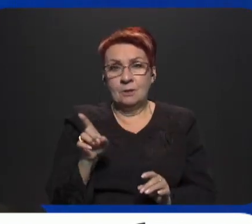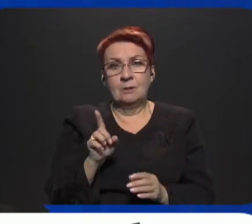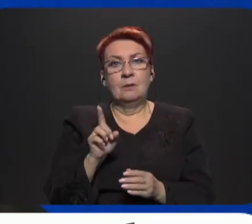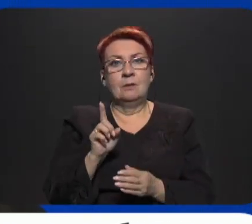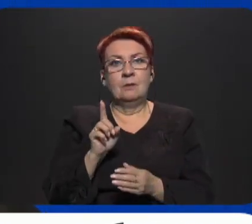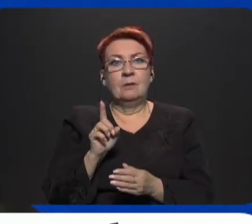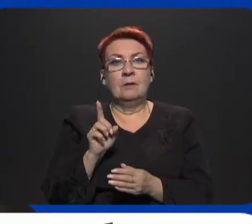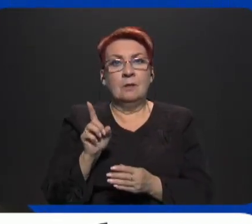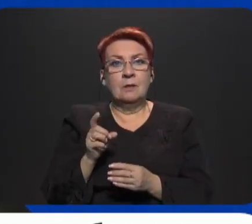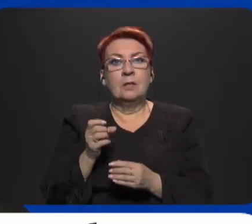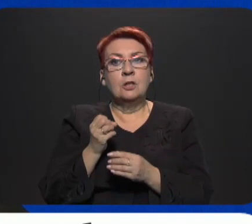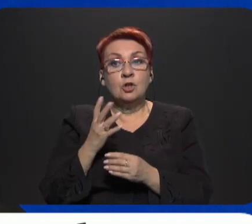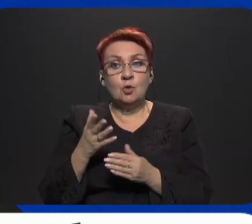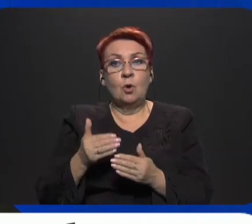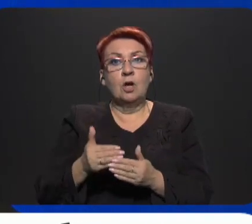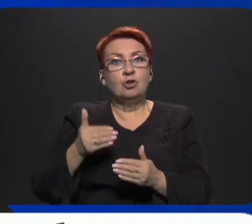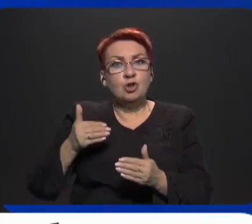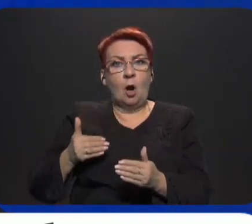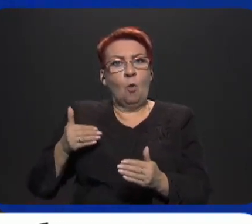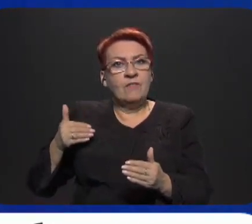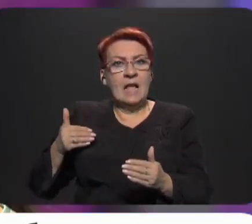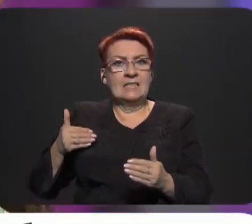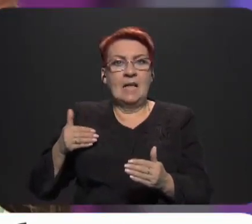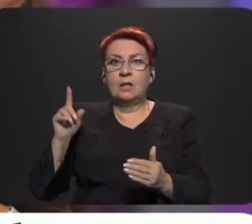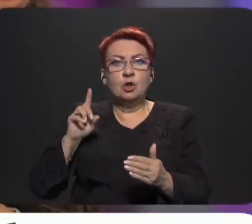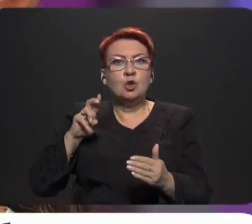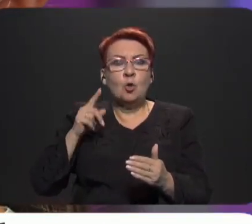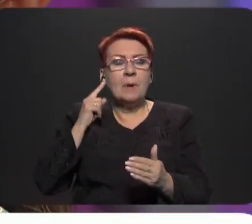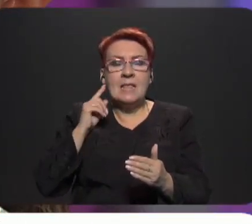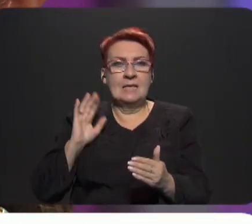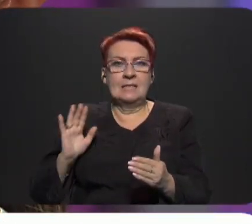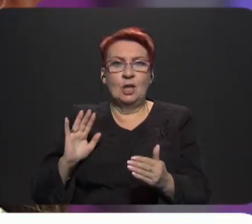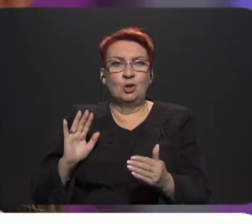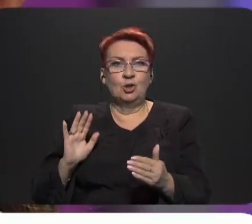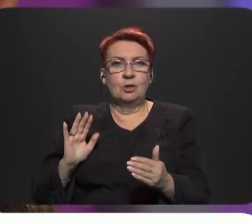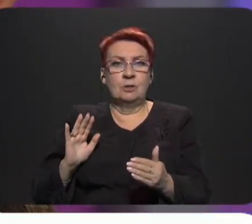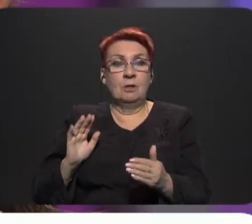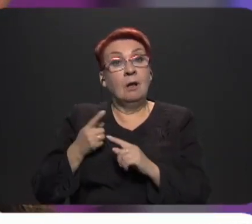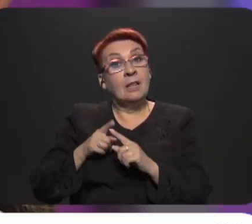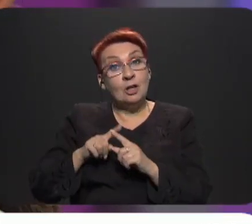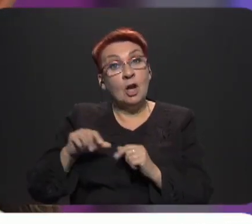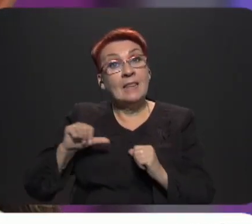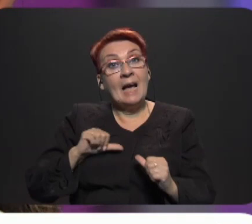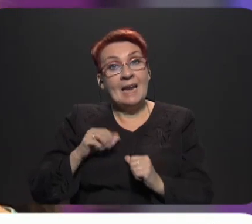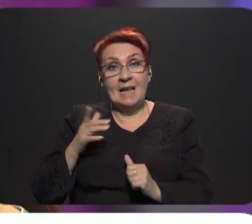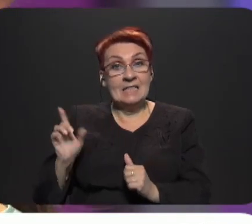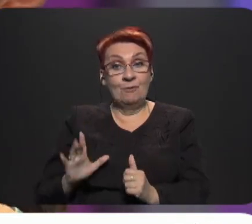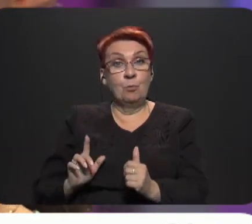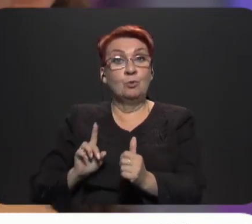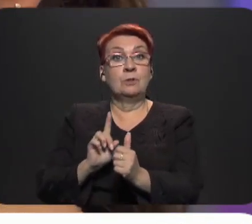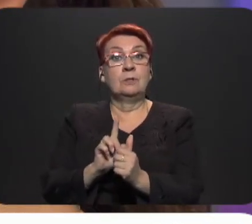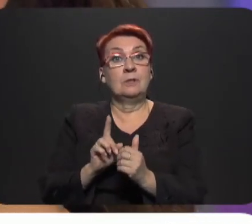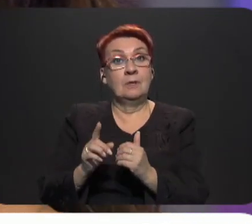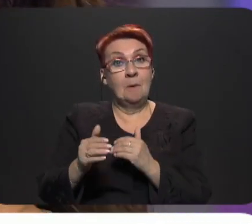сделать ровно столько шагов назад, чтобы не слышать этого, да. Иначе это грех. Спасибо, да,